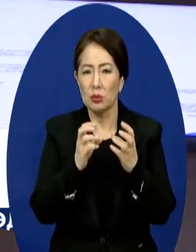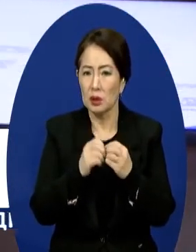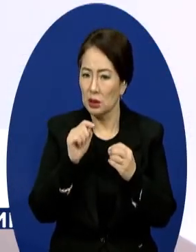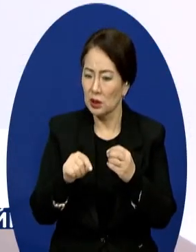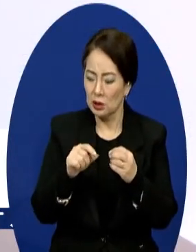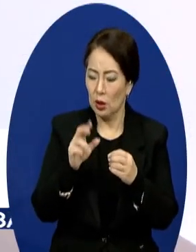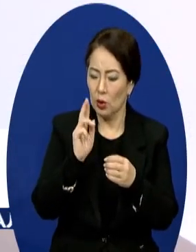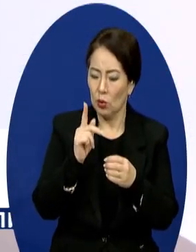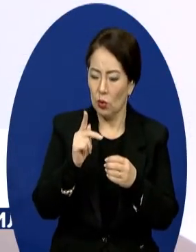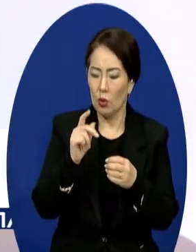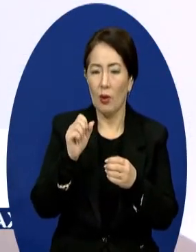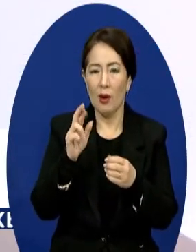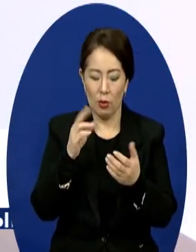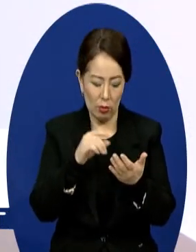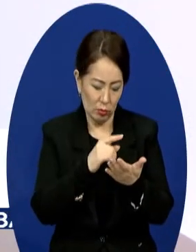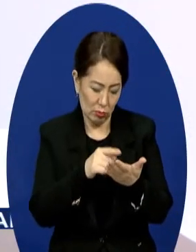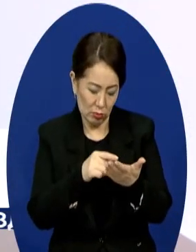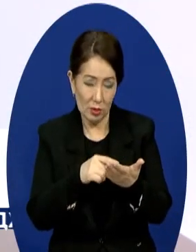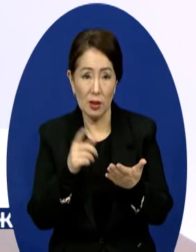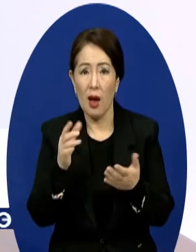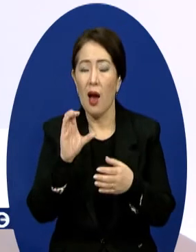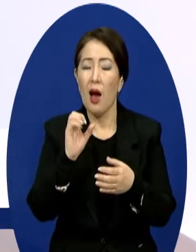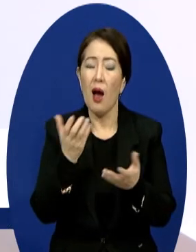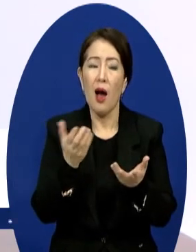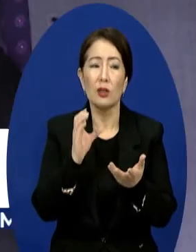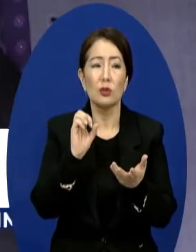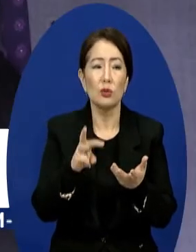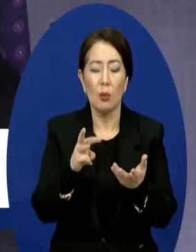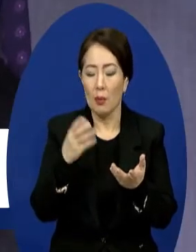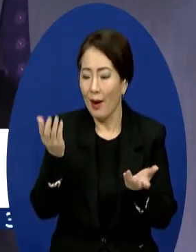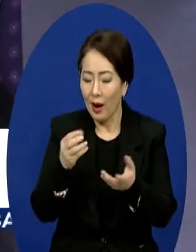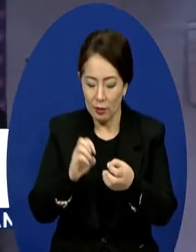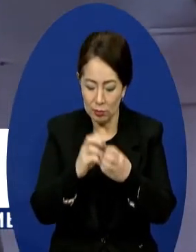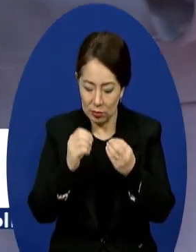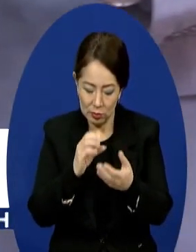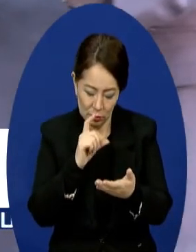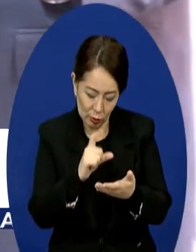QR кодыг уншуулад тухайн бүтээгдэхүүнийг аль сумын ямар малчны хотноос бэлтгэснийг шууд